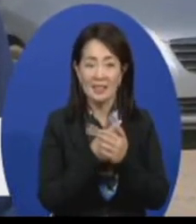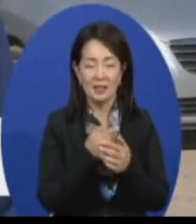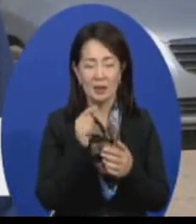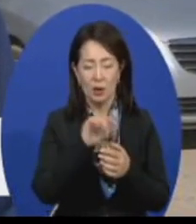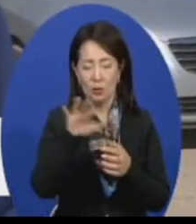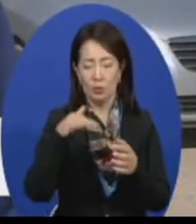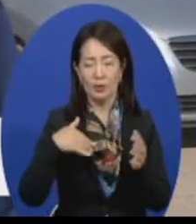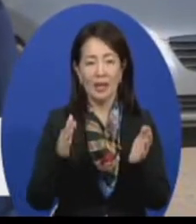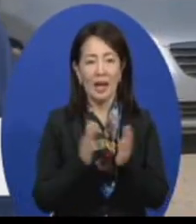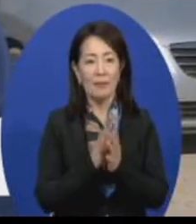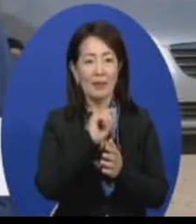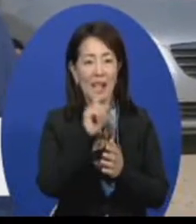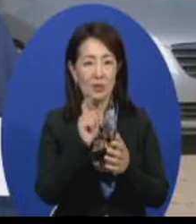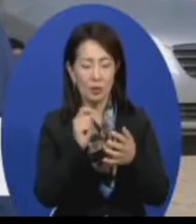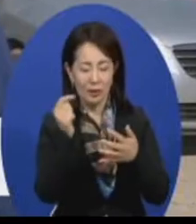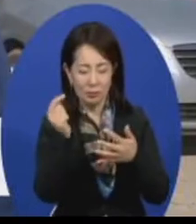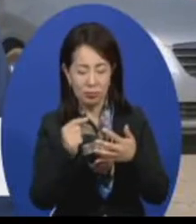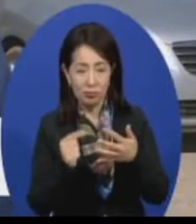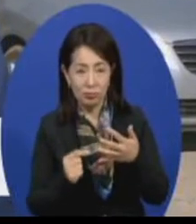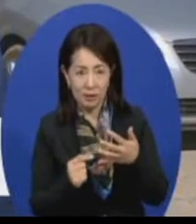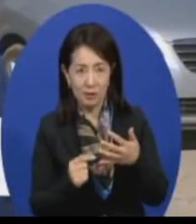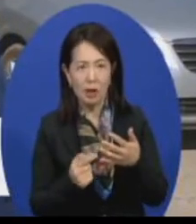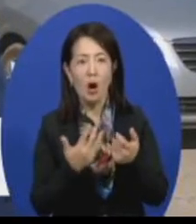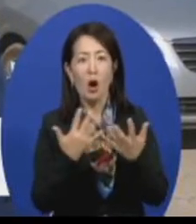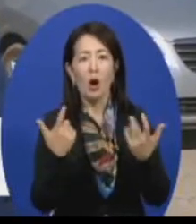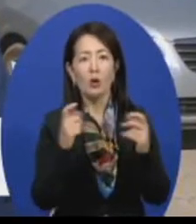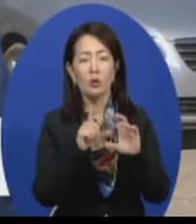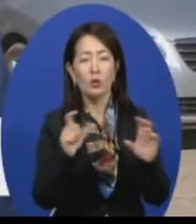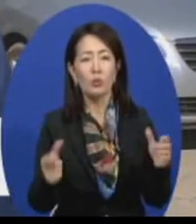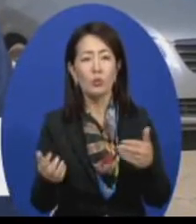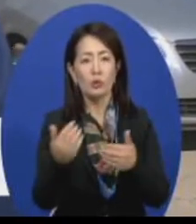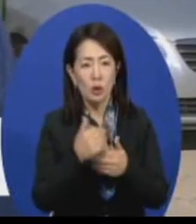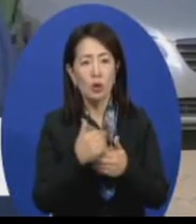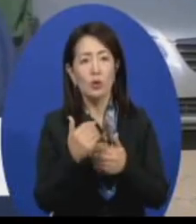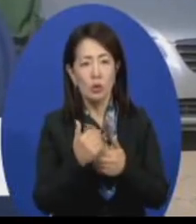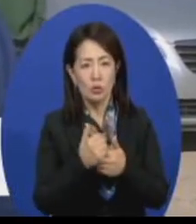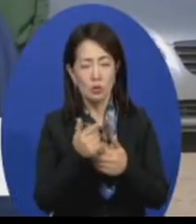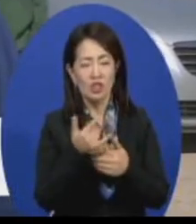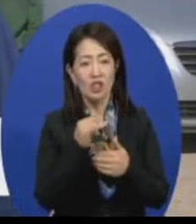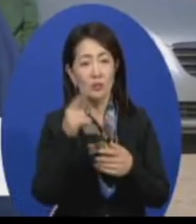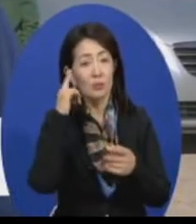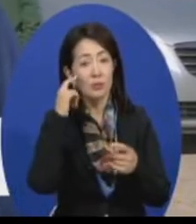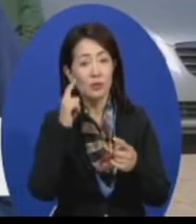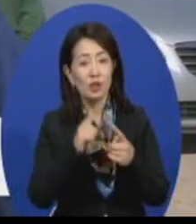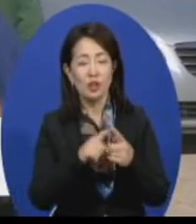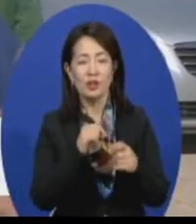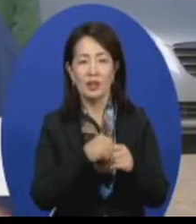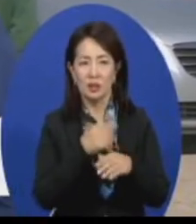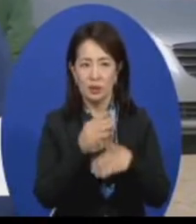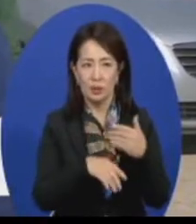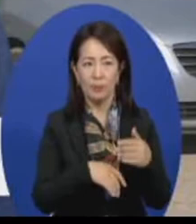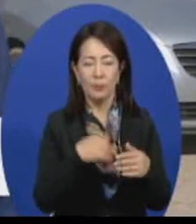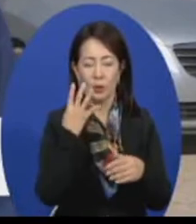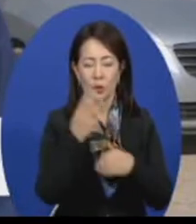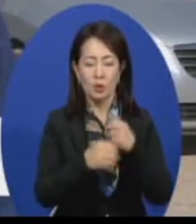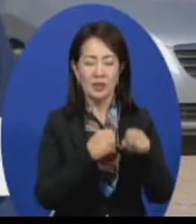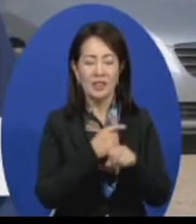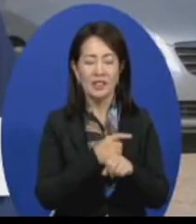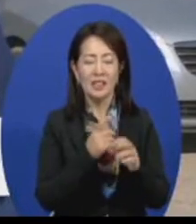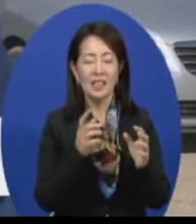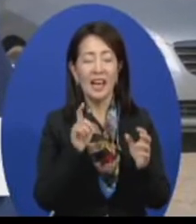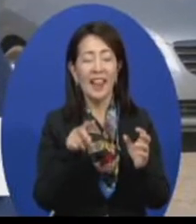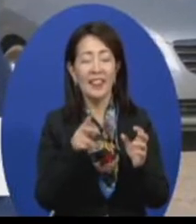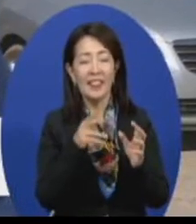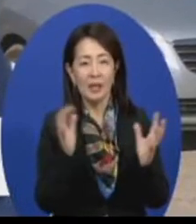Замун одоо хамтдаа асуудлуудаа ирмэллээ. Тэгэхээр аль болохоор олон хүнийг оролцуулах ийм одоо зорилготой ийм одоо үйл ажиллагаа болоо. Дөрвөн жилийн хинтээчүүд хамтдаа